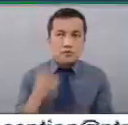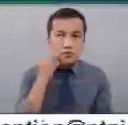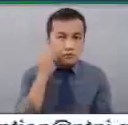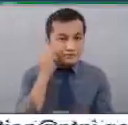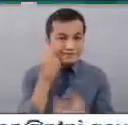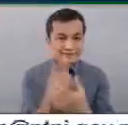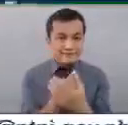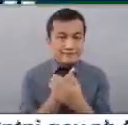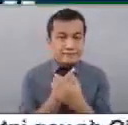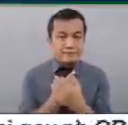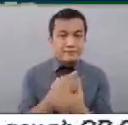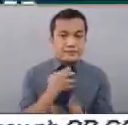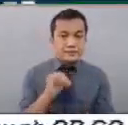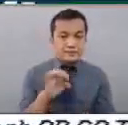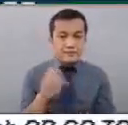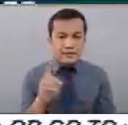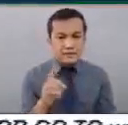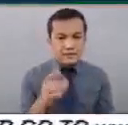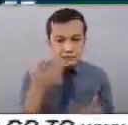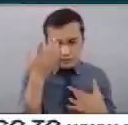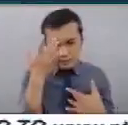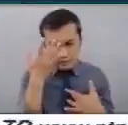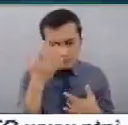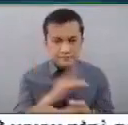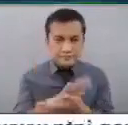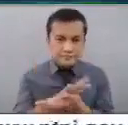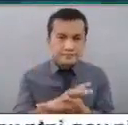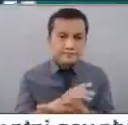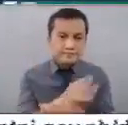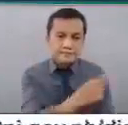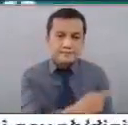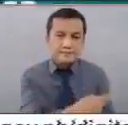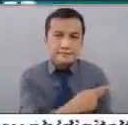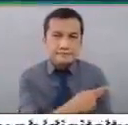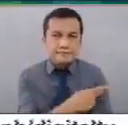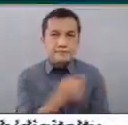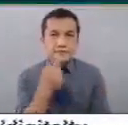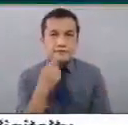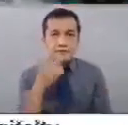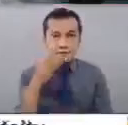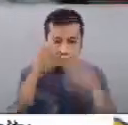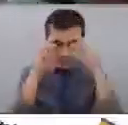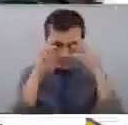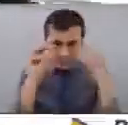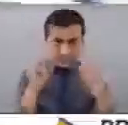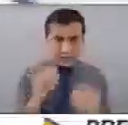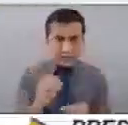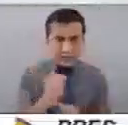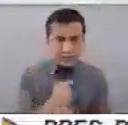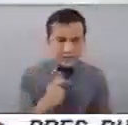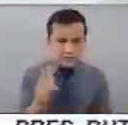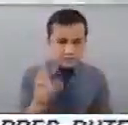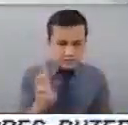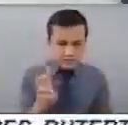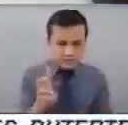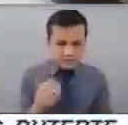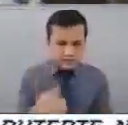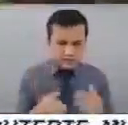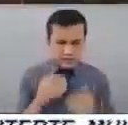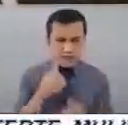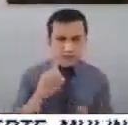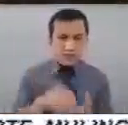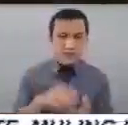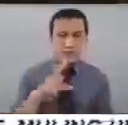iya because nabisi pa ba ta. I'll call him and ask him tonight kung doon na ba siya symptoms or wala. Dahil patuloy pa rin ang problema